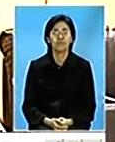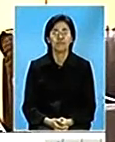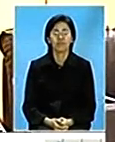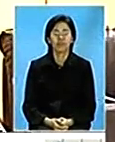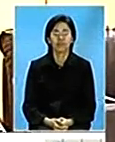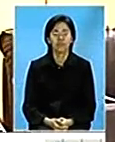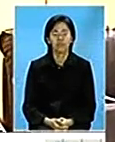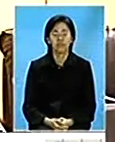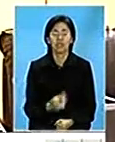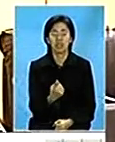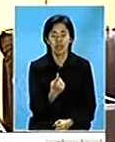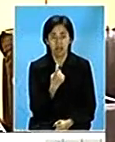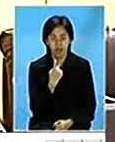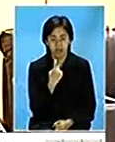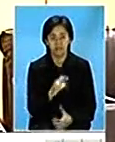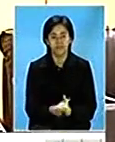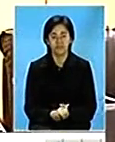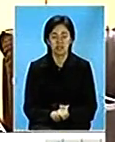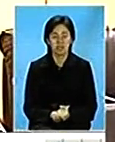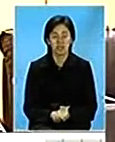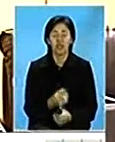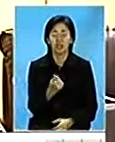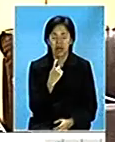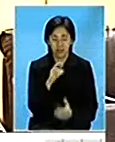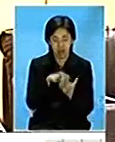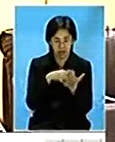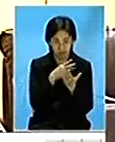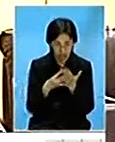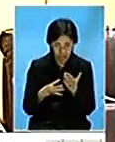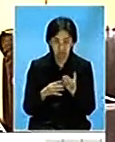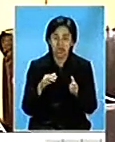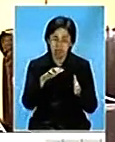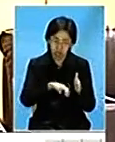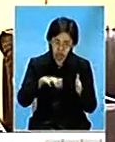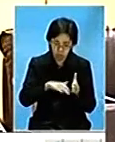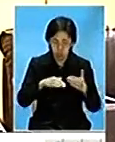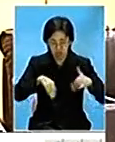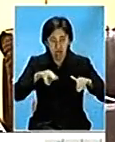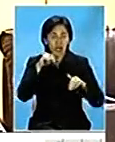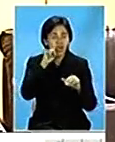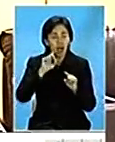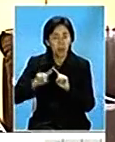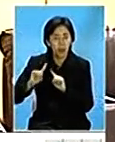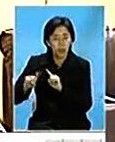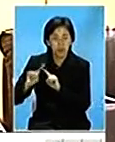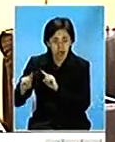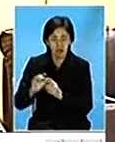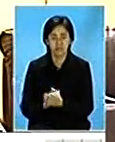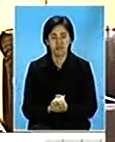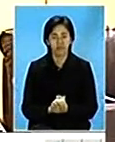ซึ่งท่านได้ถามว่าแผนงานการขุดลอกร่องน้ำต่าง